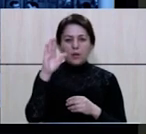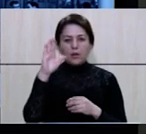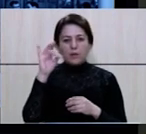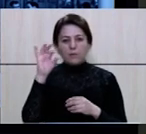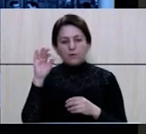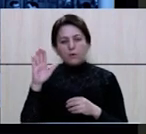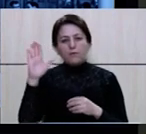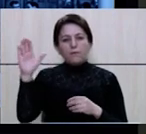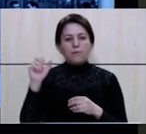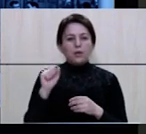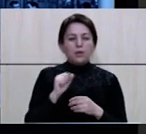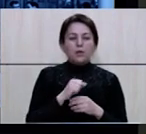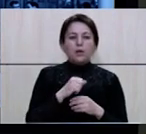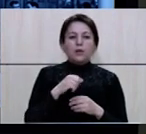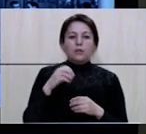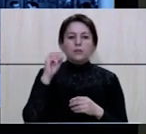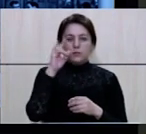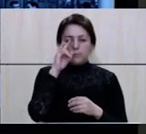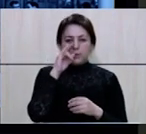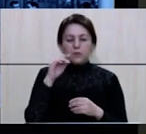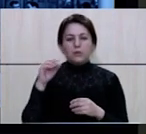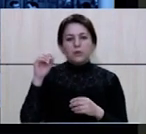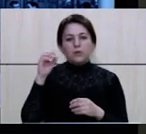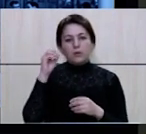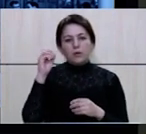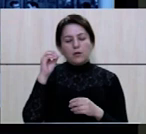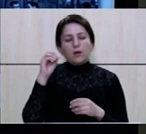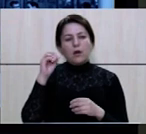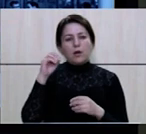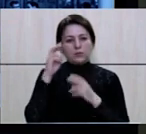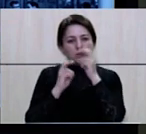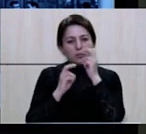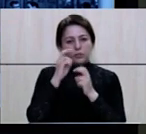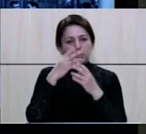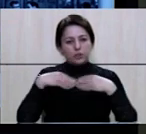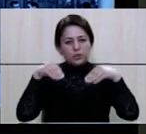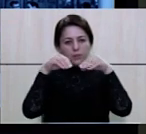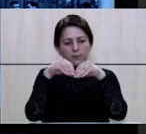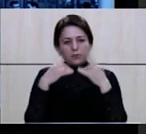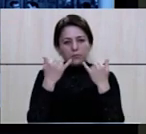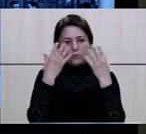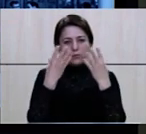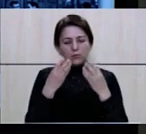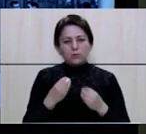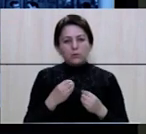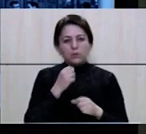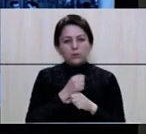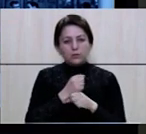va Samarqand Yevroosiyo tekstil aksiyadorlik jamiyati bugun kunda faoliyat yuritmoqda.